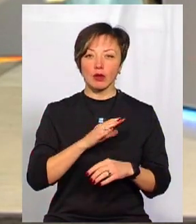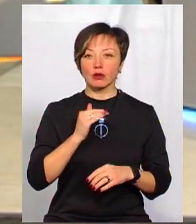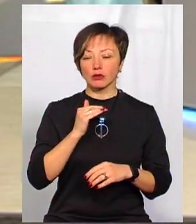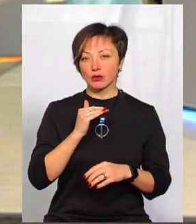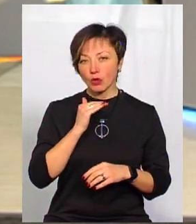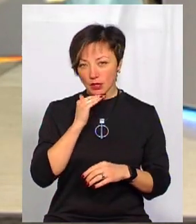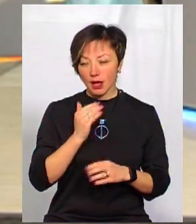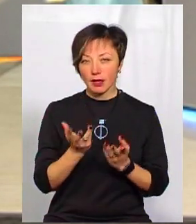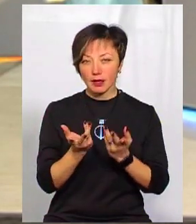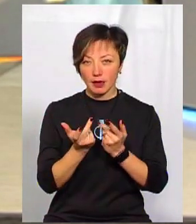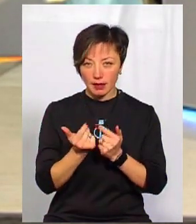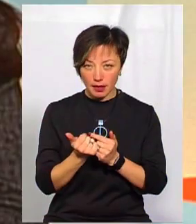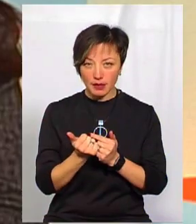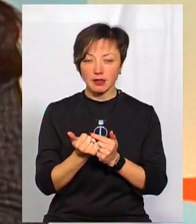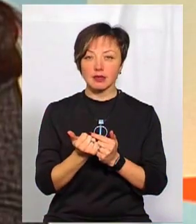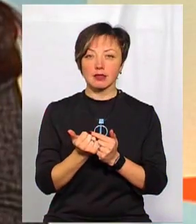достатня кількість,